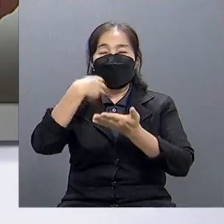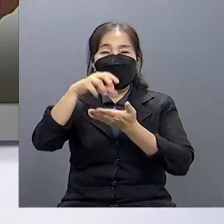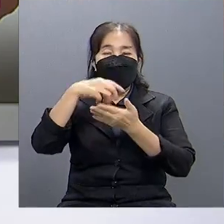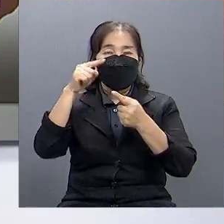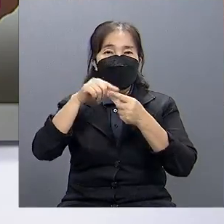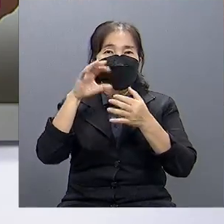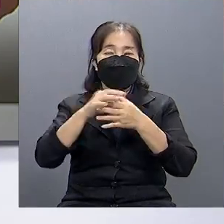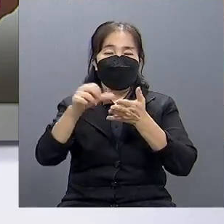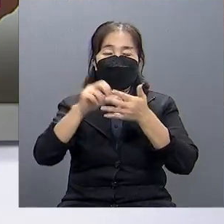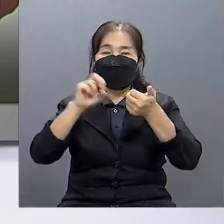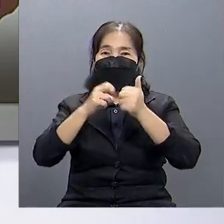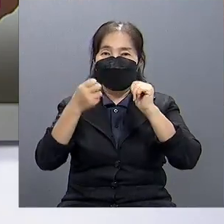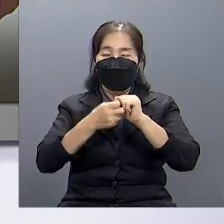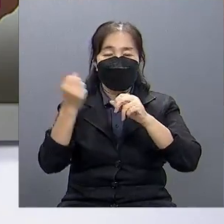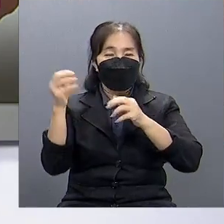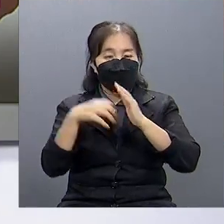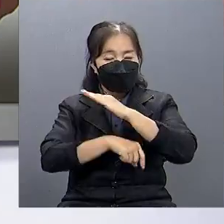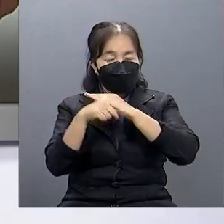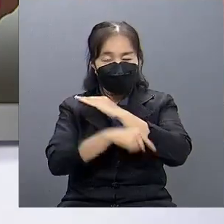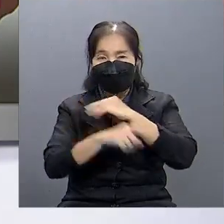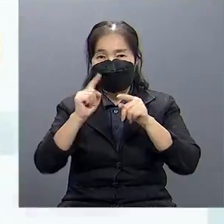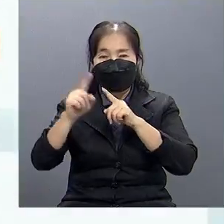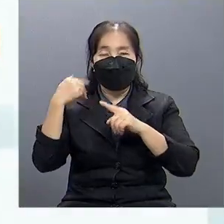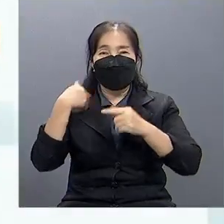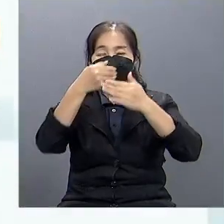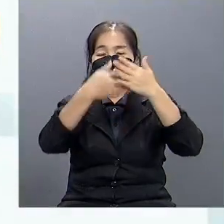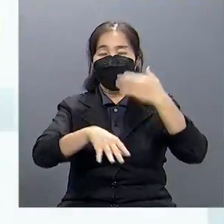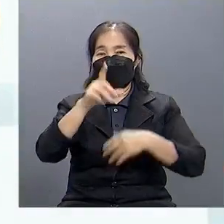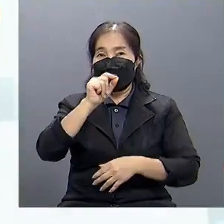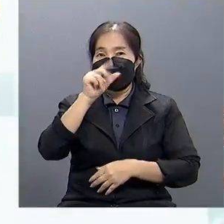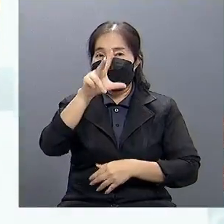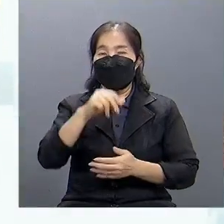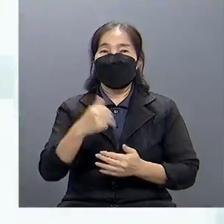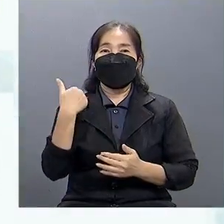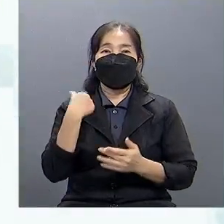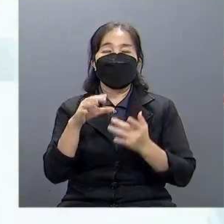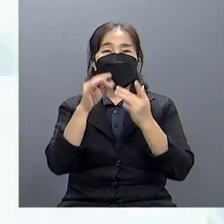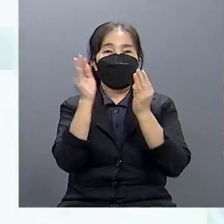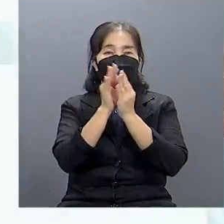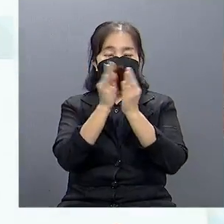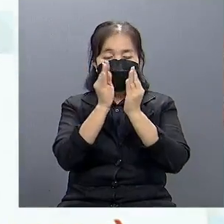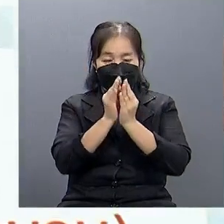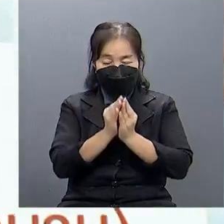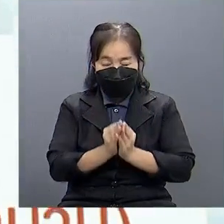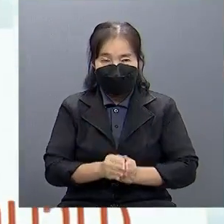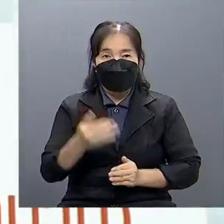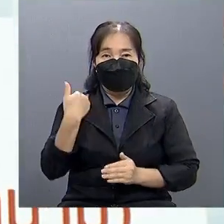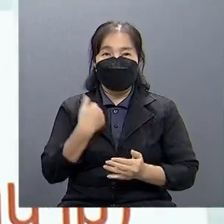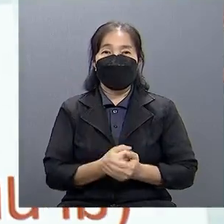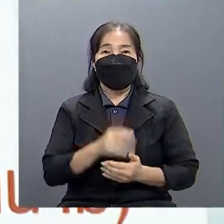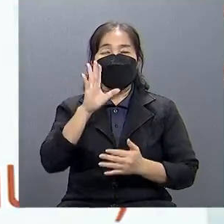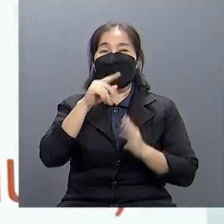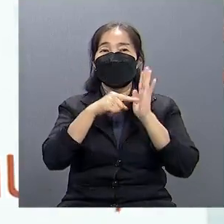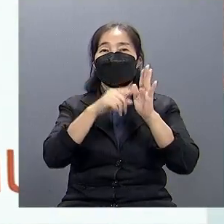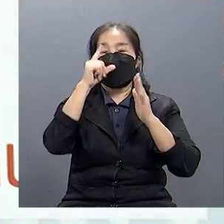จริตโดยมี23ประเทศนะคะที่ได้คะแนนลดลงอย่างมีนัยสำคัญเช่นสหรัฐอเมริกาค่ะเขาหลุดโผ